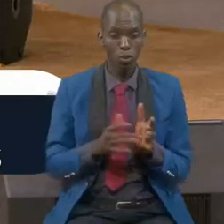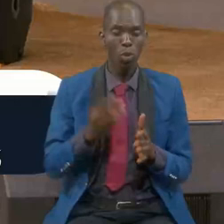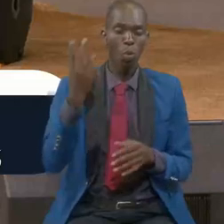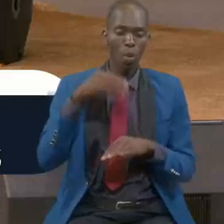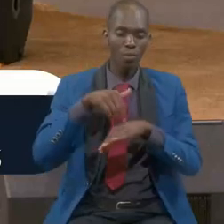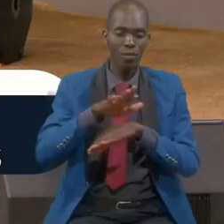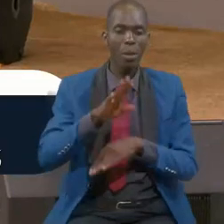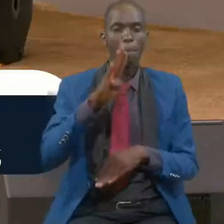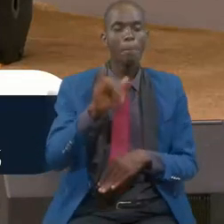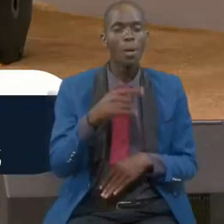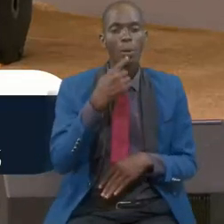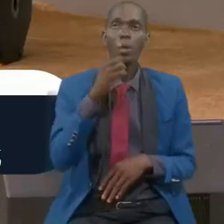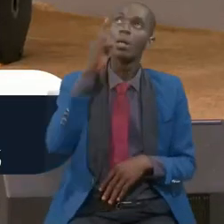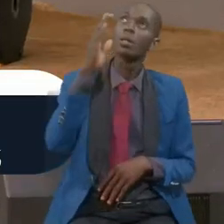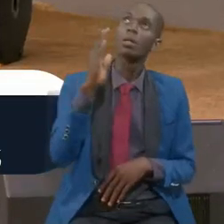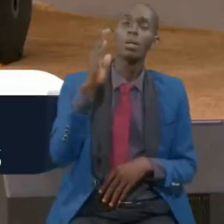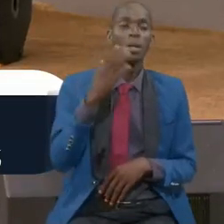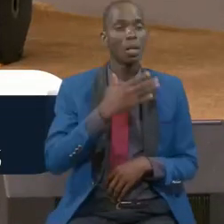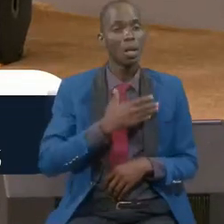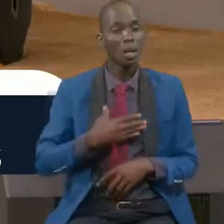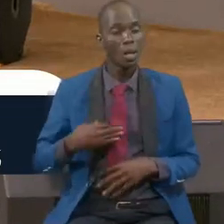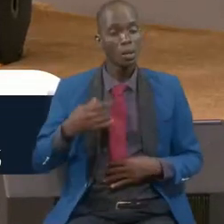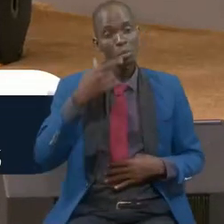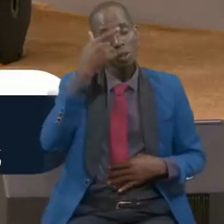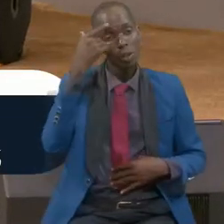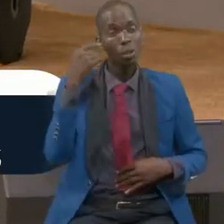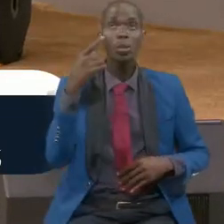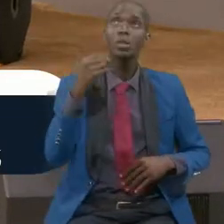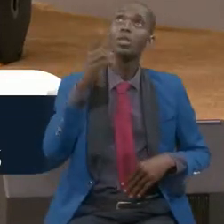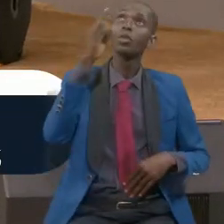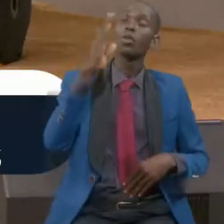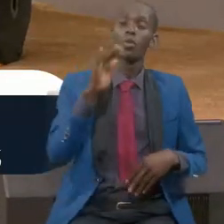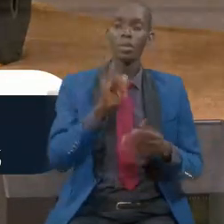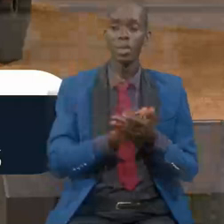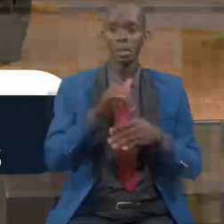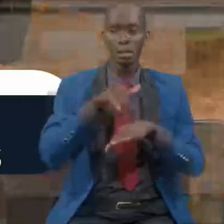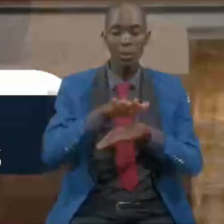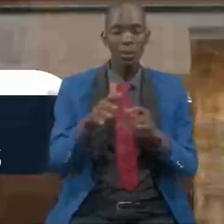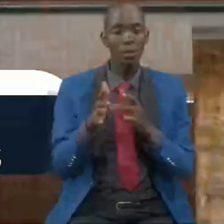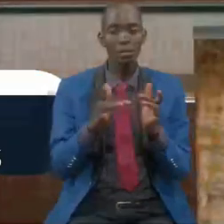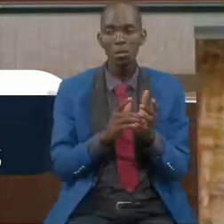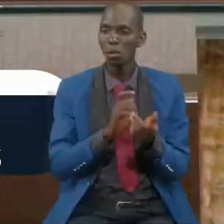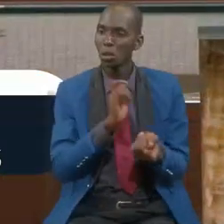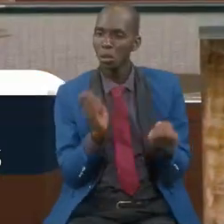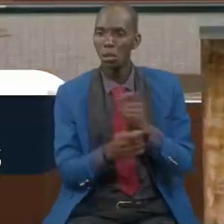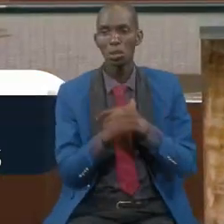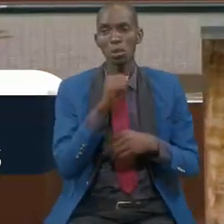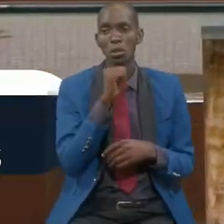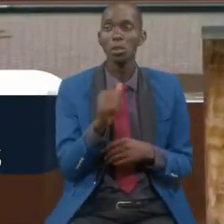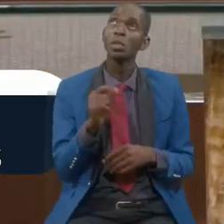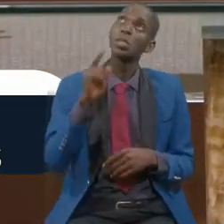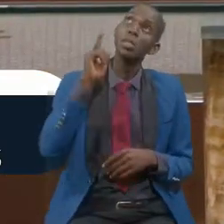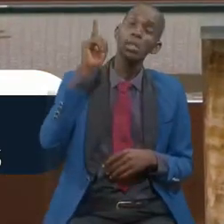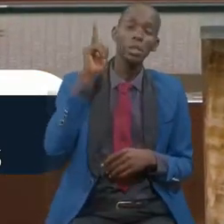que Dieu, oui, Jésus était envoyé par Dieu, parce que Dieu qui l'a envoyé ne changeait